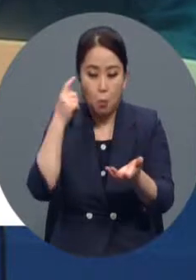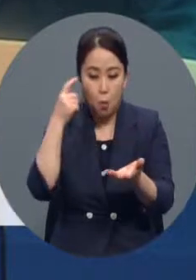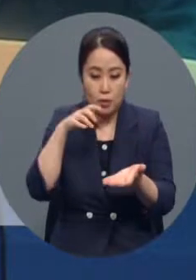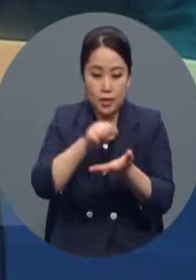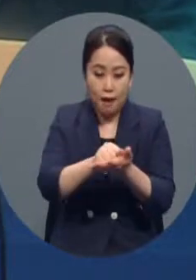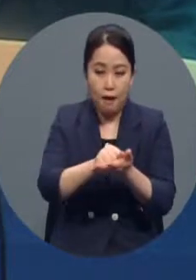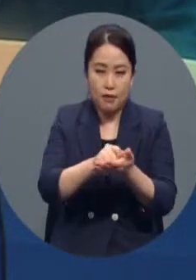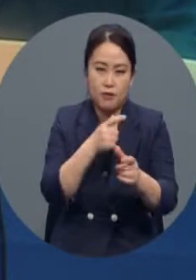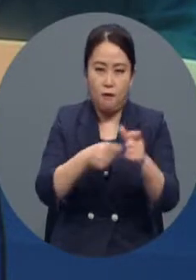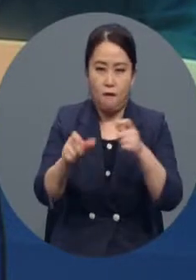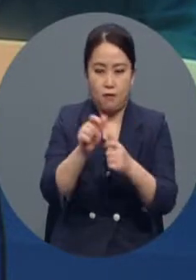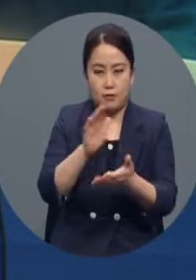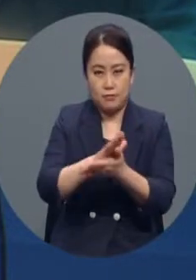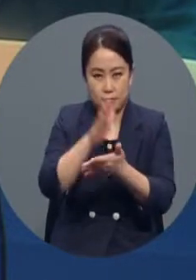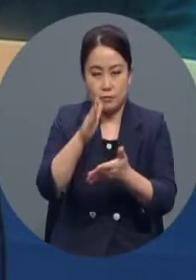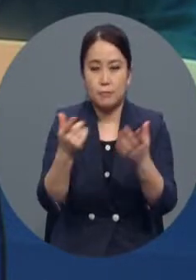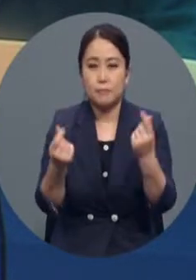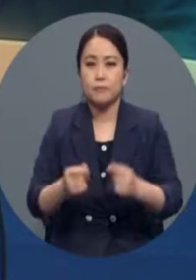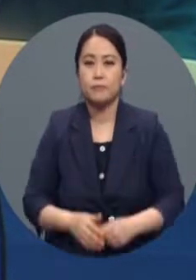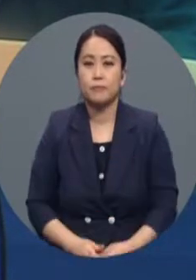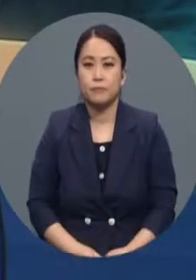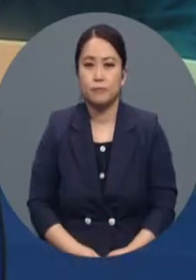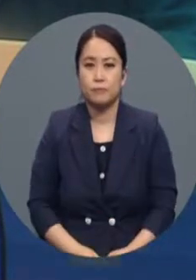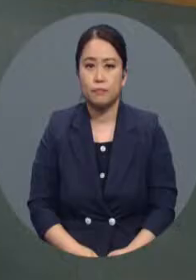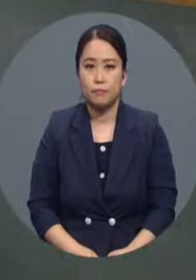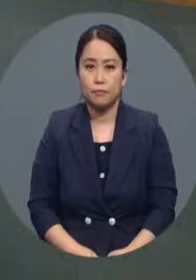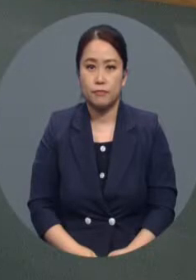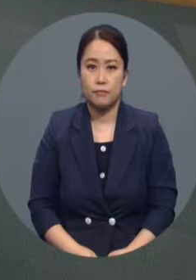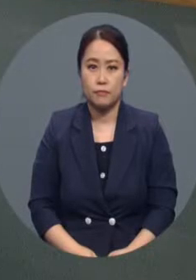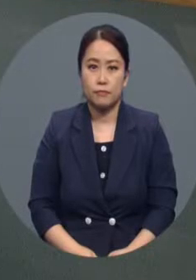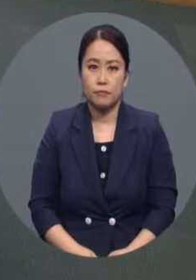전망됩니다. 민성빈 기자입니다.